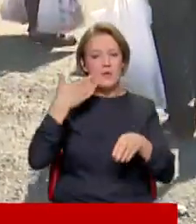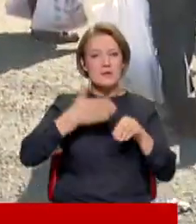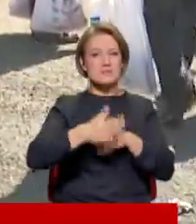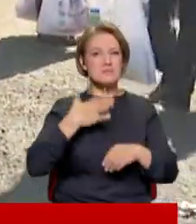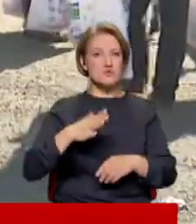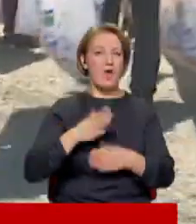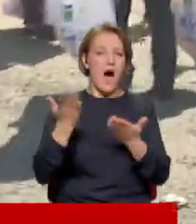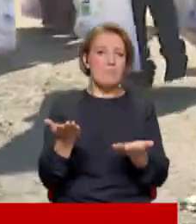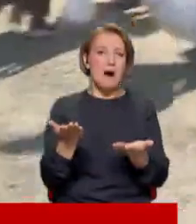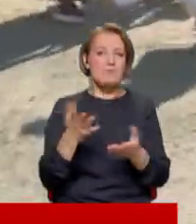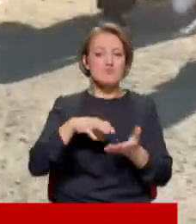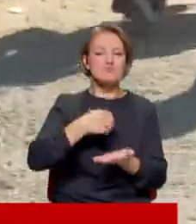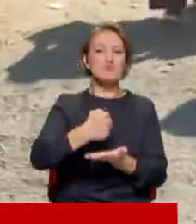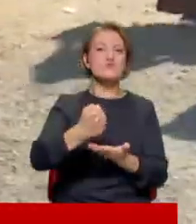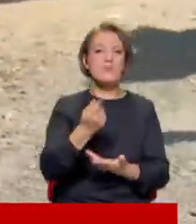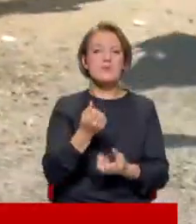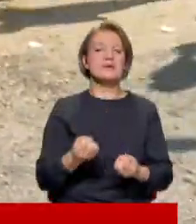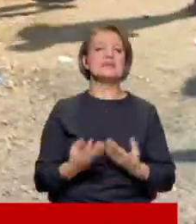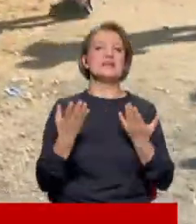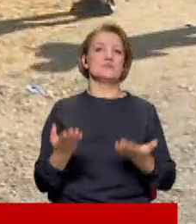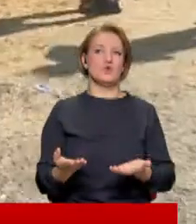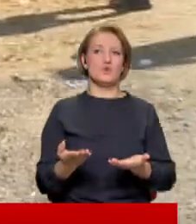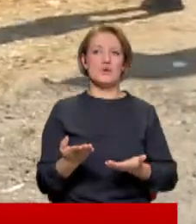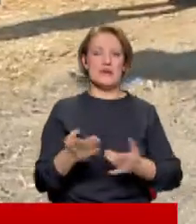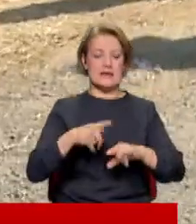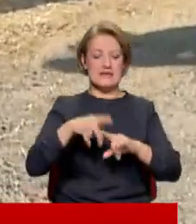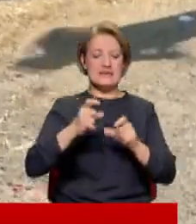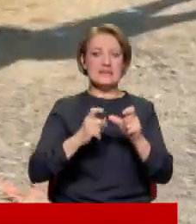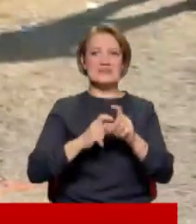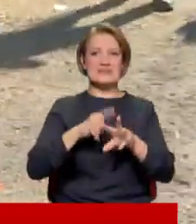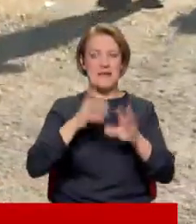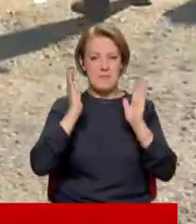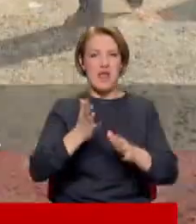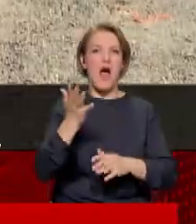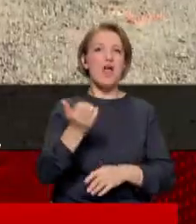isteyenler ama ne yazık ki bütçeleri pek yetmiyordu. Hisseyle